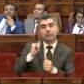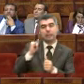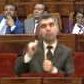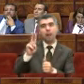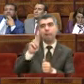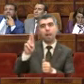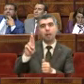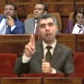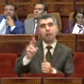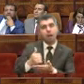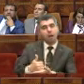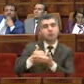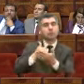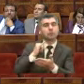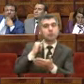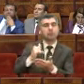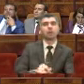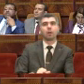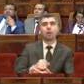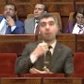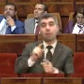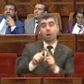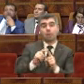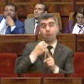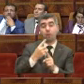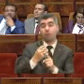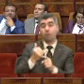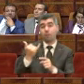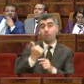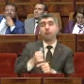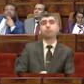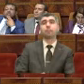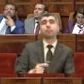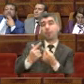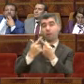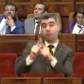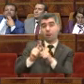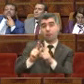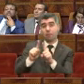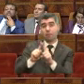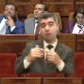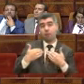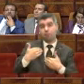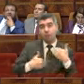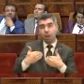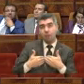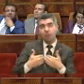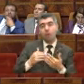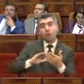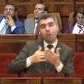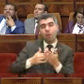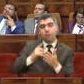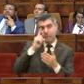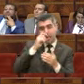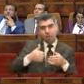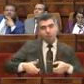الدستور المغربي في الفصل 34 ينص على ذلك. من خلال إعادة تأهيل الأشخاص الذين يعانون من إعاقة